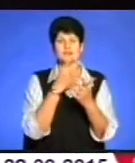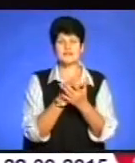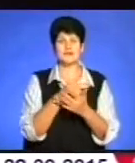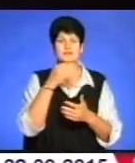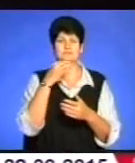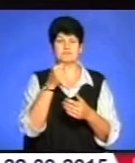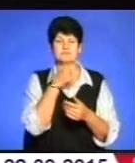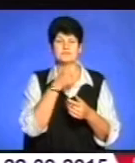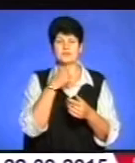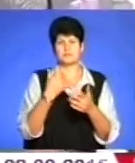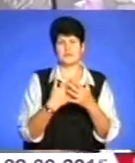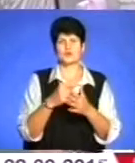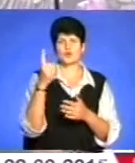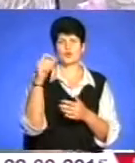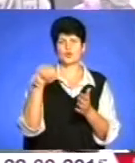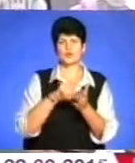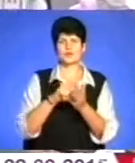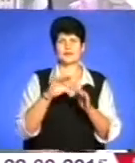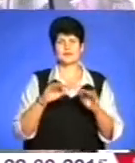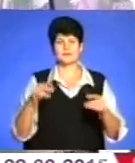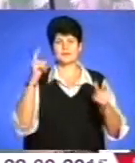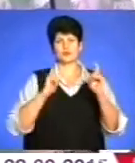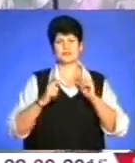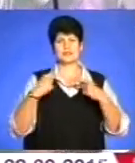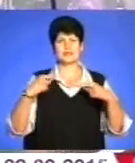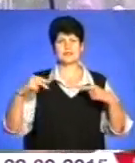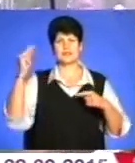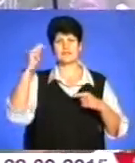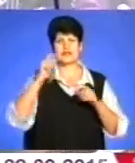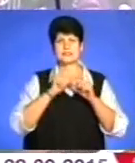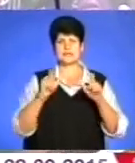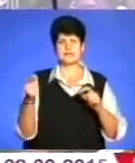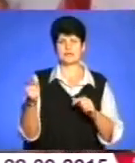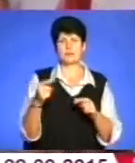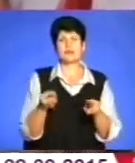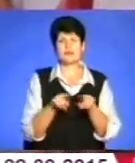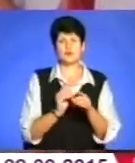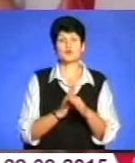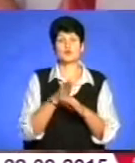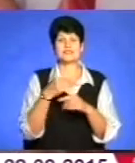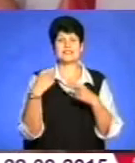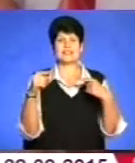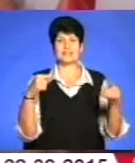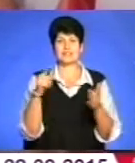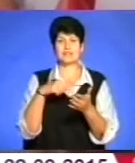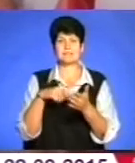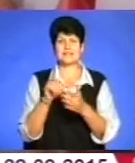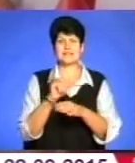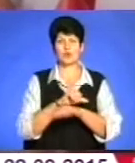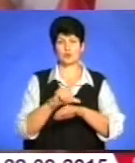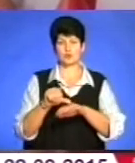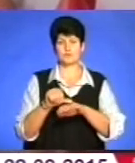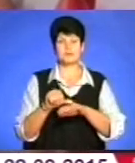100 учасників – учні та студенти різних навчальних закладів Тернополя, а також гості з інших міст та за кордоном.